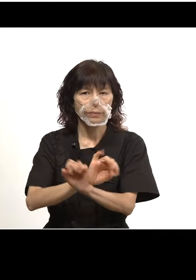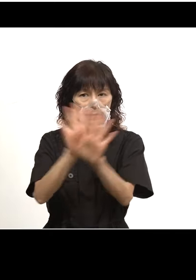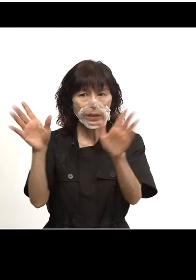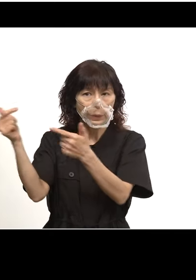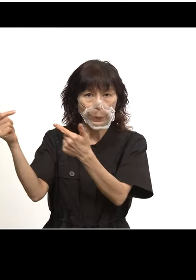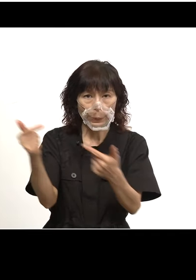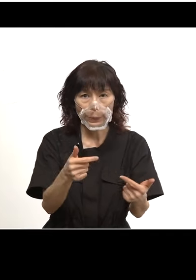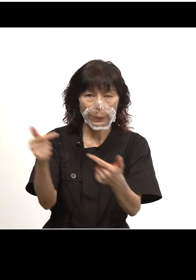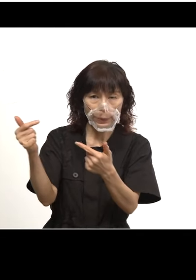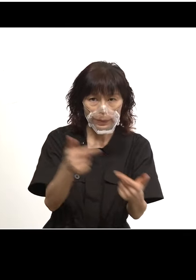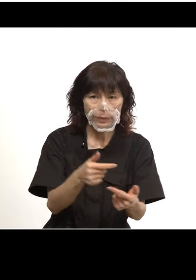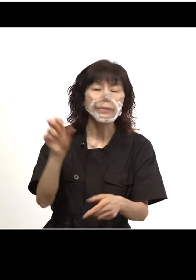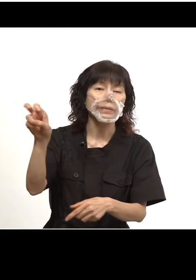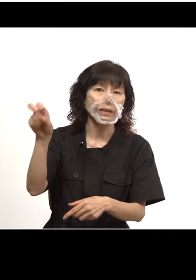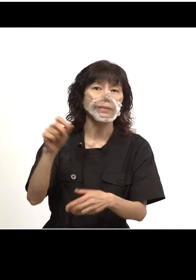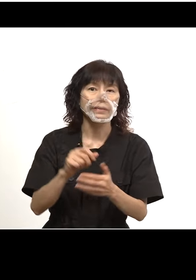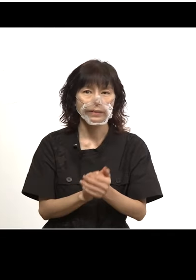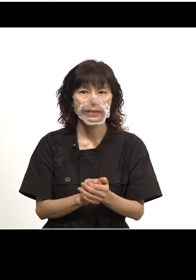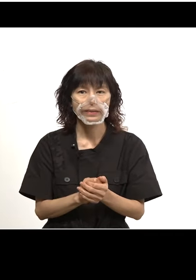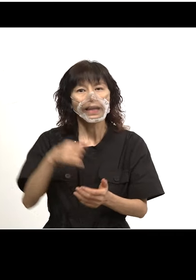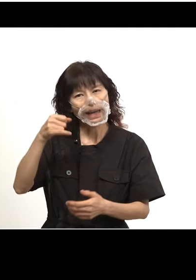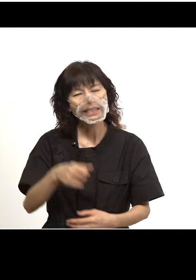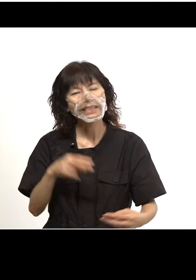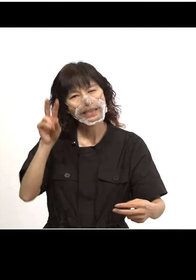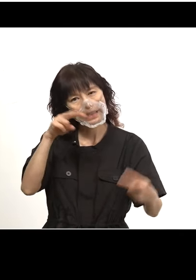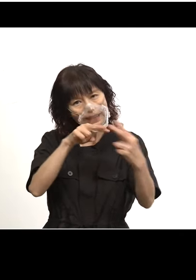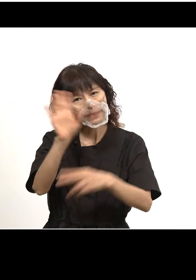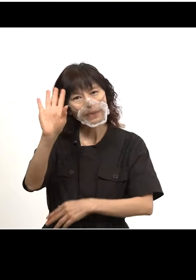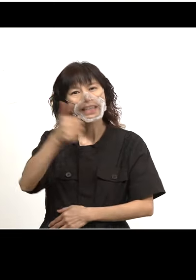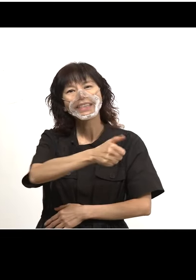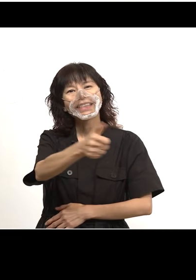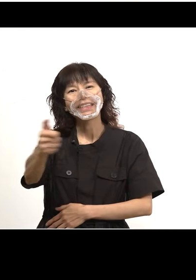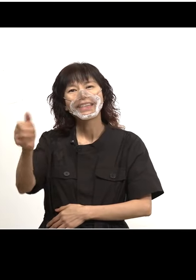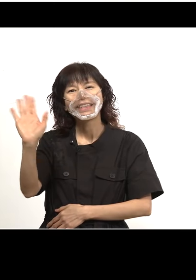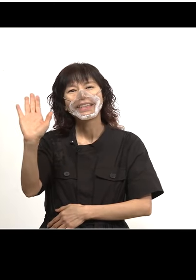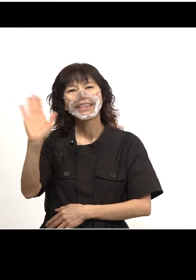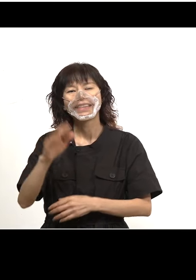完嘅，一路繼續有得做嘅。咁遲啲再見，拜拜拜拜，多謝曬。